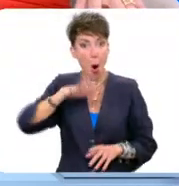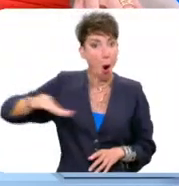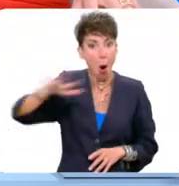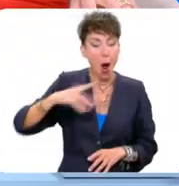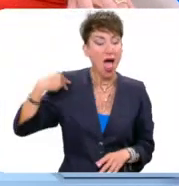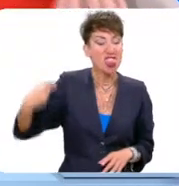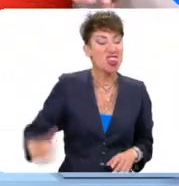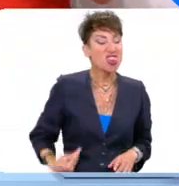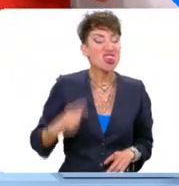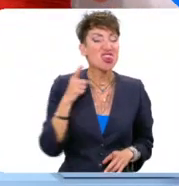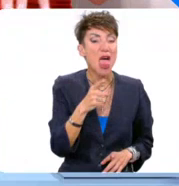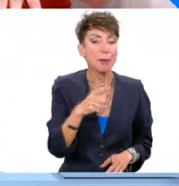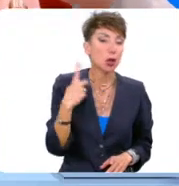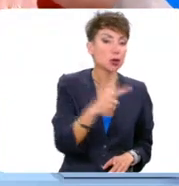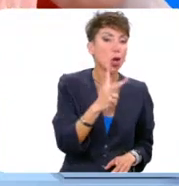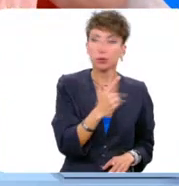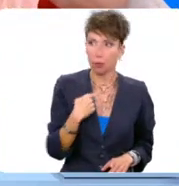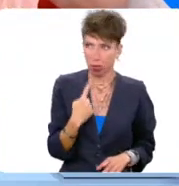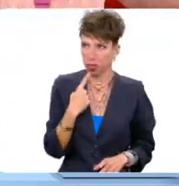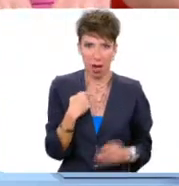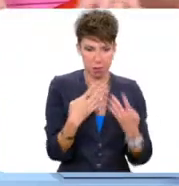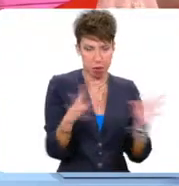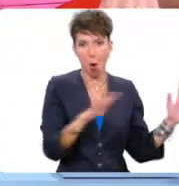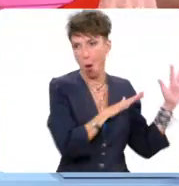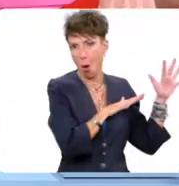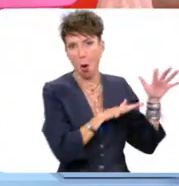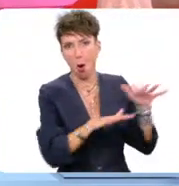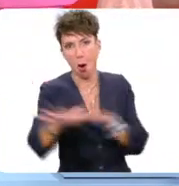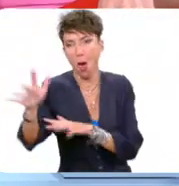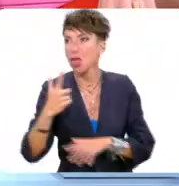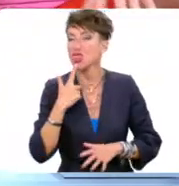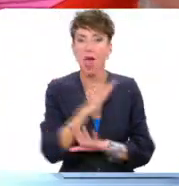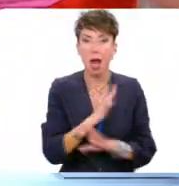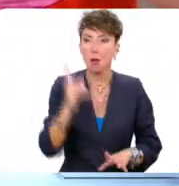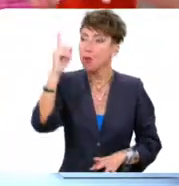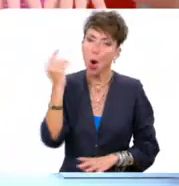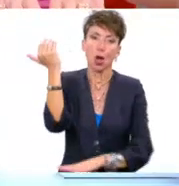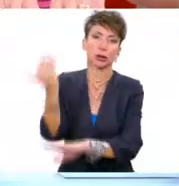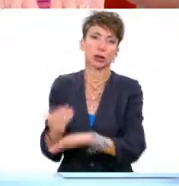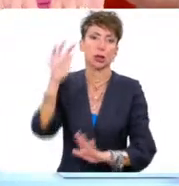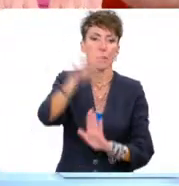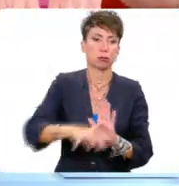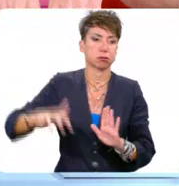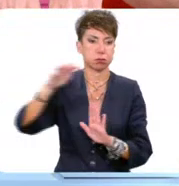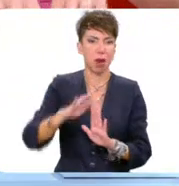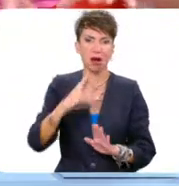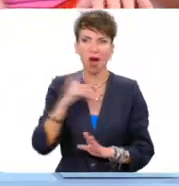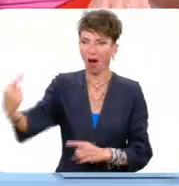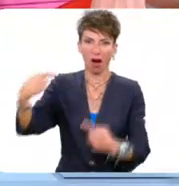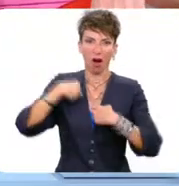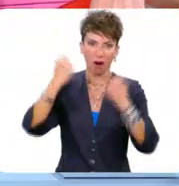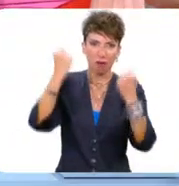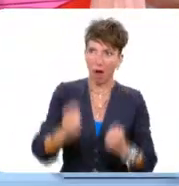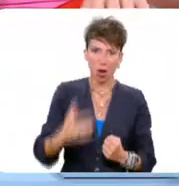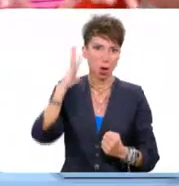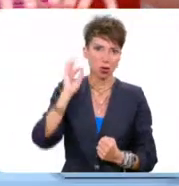ζήτησα ότι εγώ δεν είπα να πέσει κανένα ανάχωμα ότι θα τα ρίξουν όλα στους δημάρχους και διάφορα